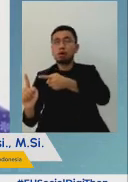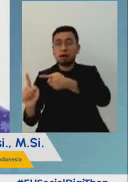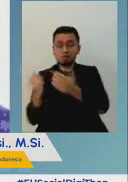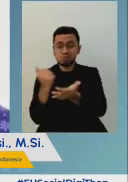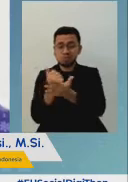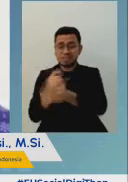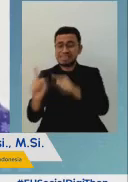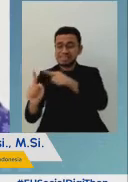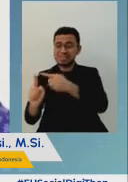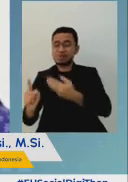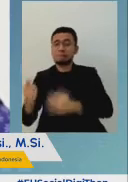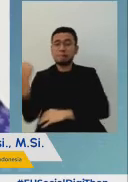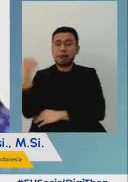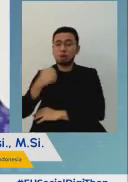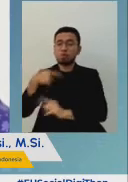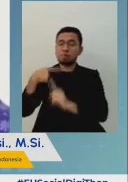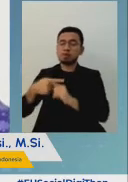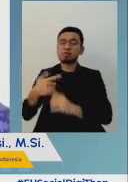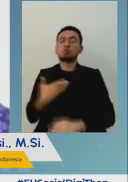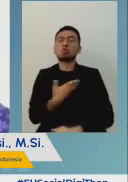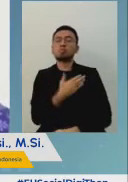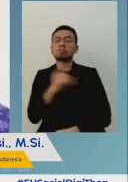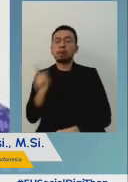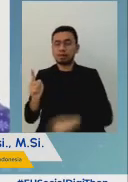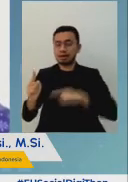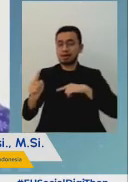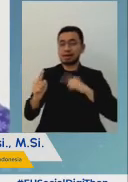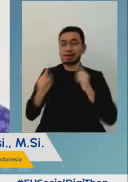justru mendapatkan penanganan yang lebih